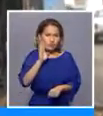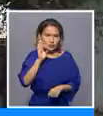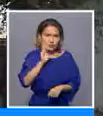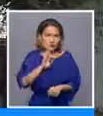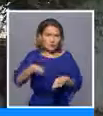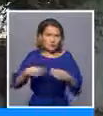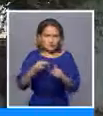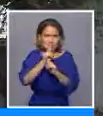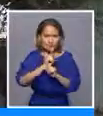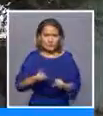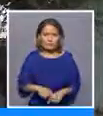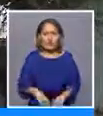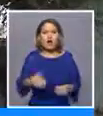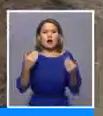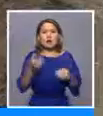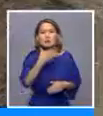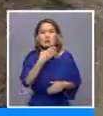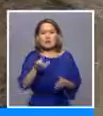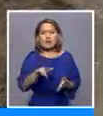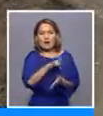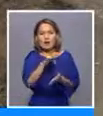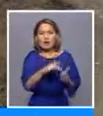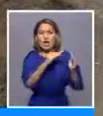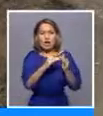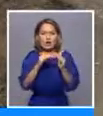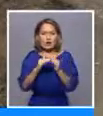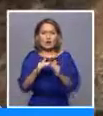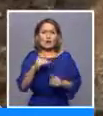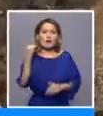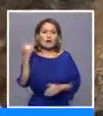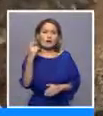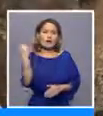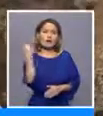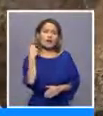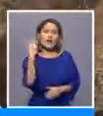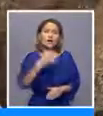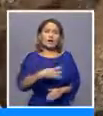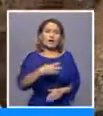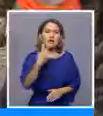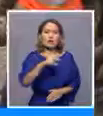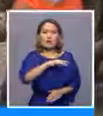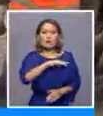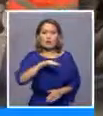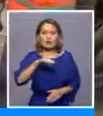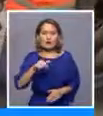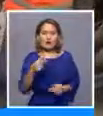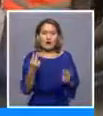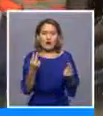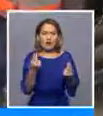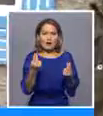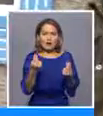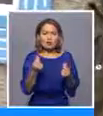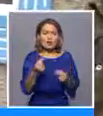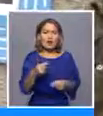жүргізіліп жатыр. Қазір Семейдегі жекеменшік сектордағы тұрғындардың берешегі 42 миллион теңге. Үйлердің біразына су талапқа сай жеткізілмеген.